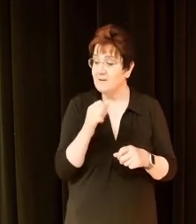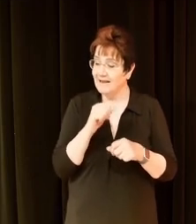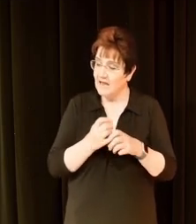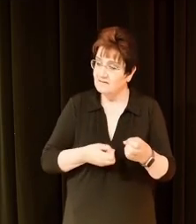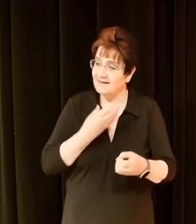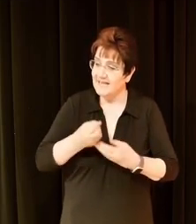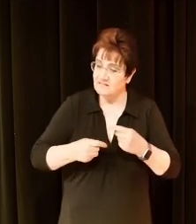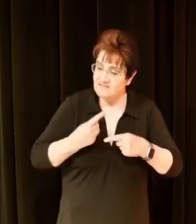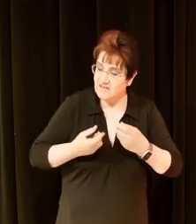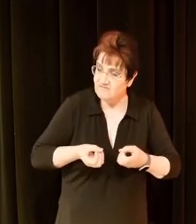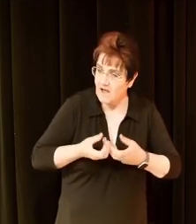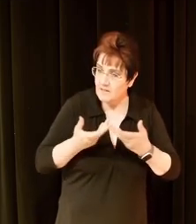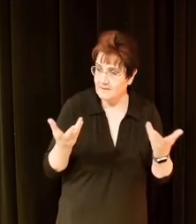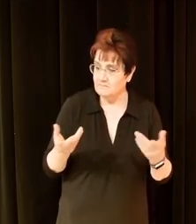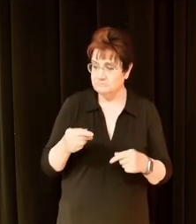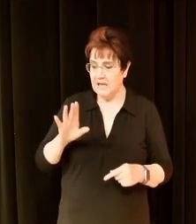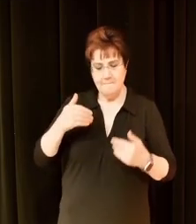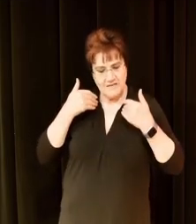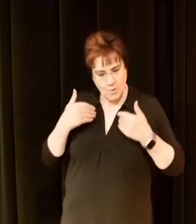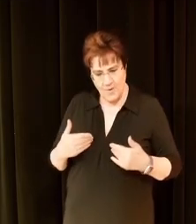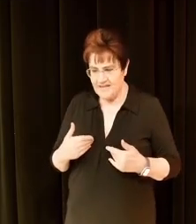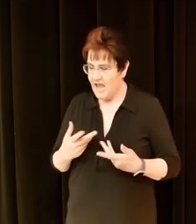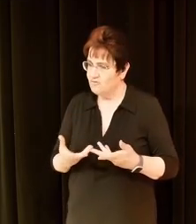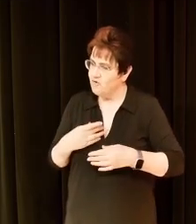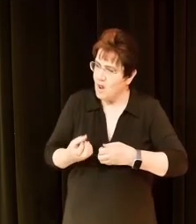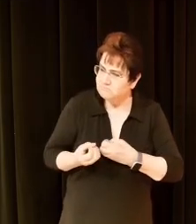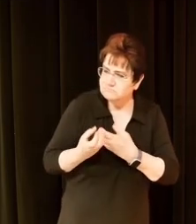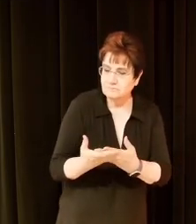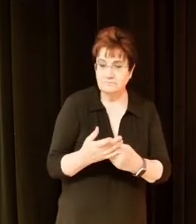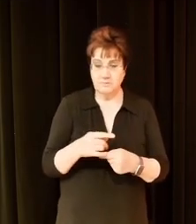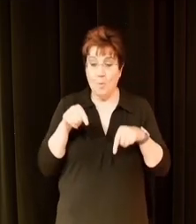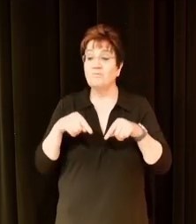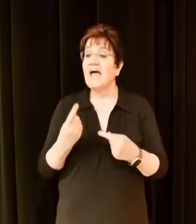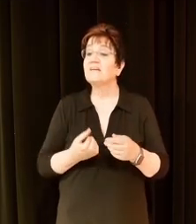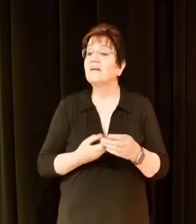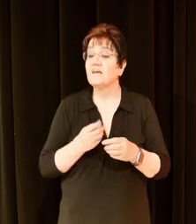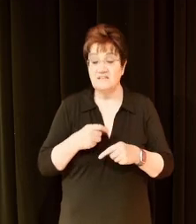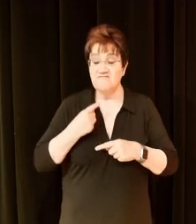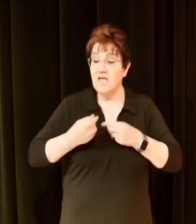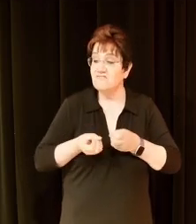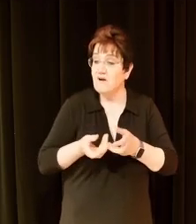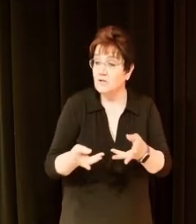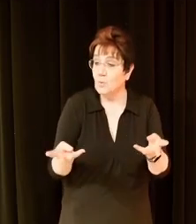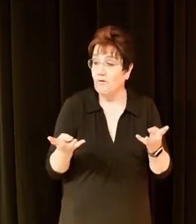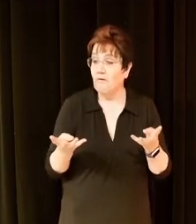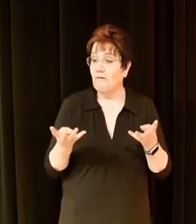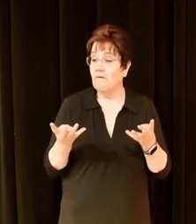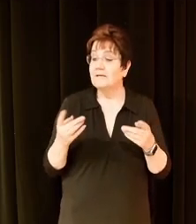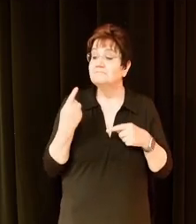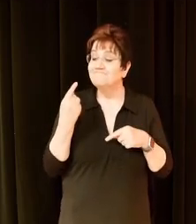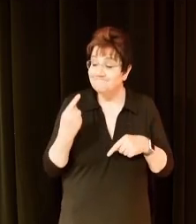seine ganze Persönlichkeit einsetzen kann, und nur in der kreativen Entfaltung kann das Individuum sich selbst